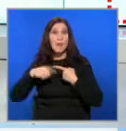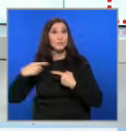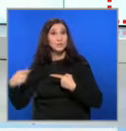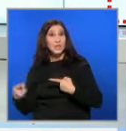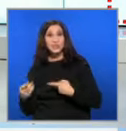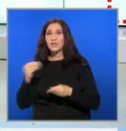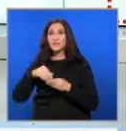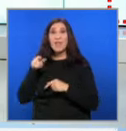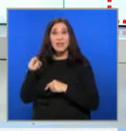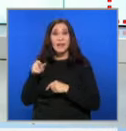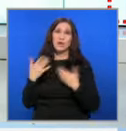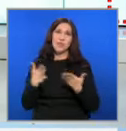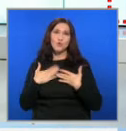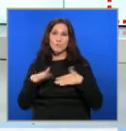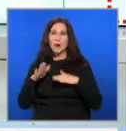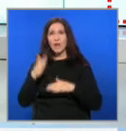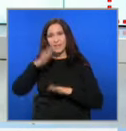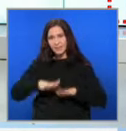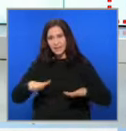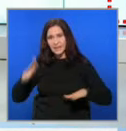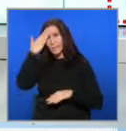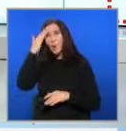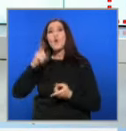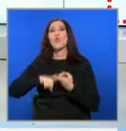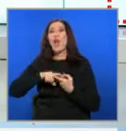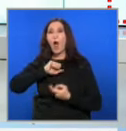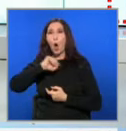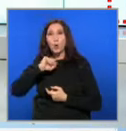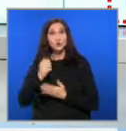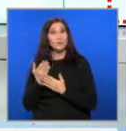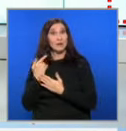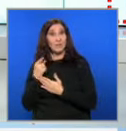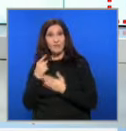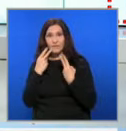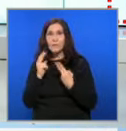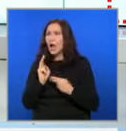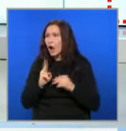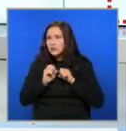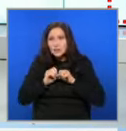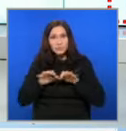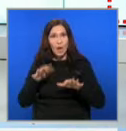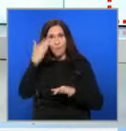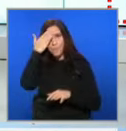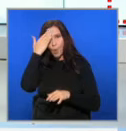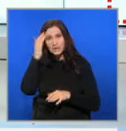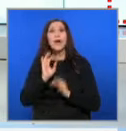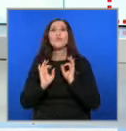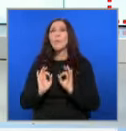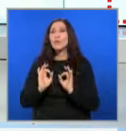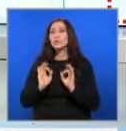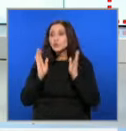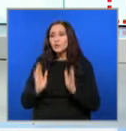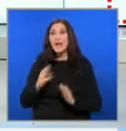ще бъде въведена там, където има деца болни от коклюш. Преди това да видим как се разпространява болестта. До момента са